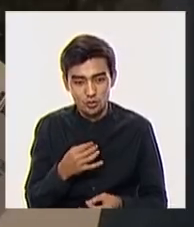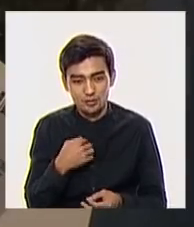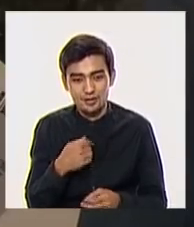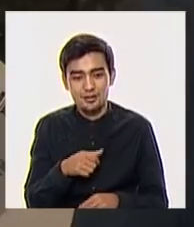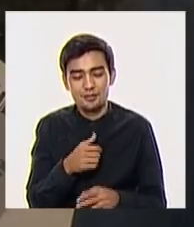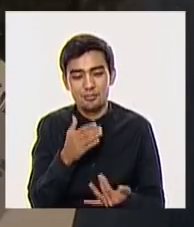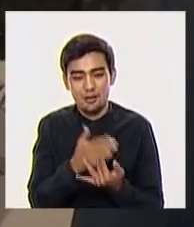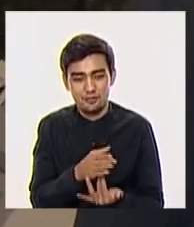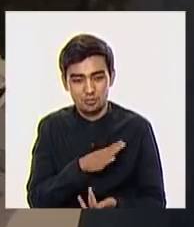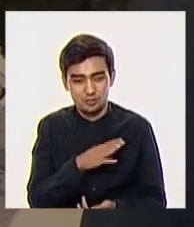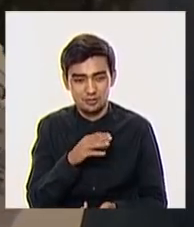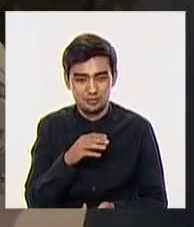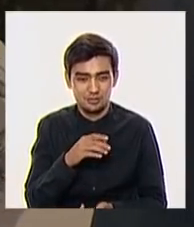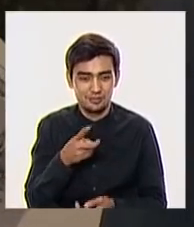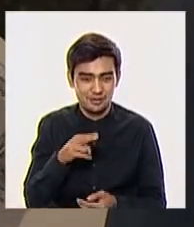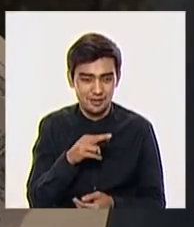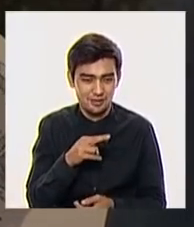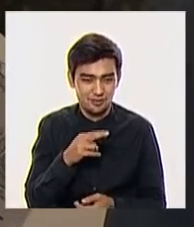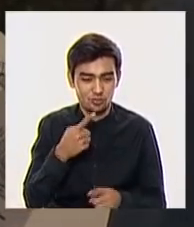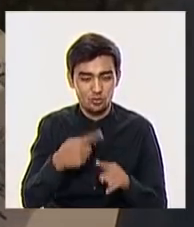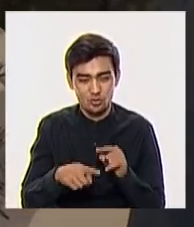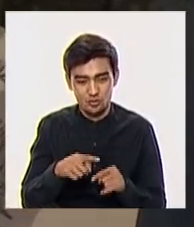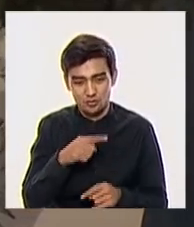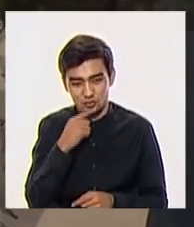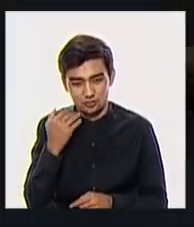басым бөлігі тымыды көрермендеріне арналатын болар.